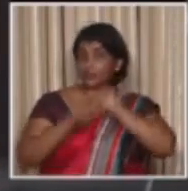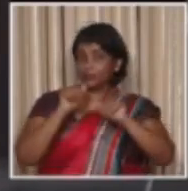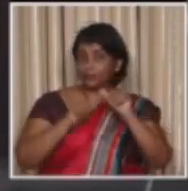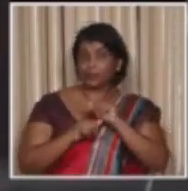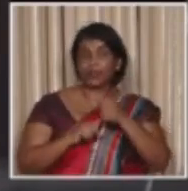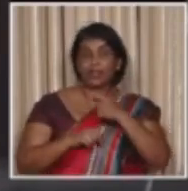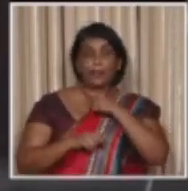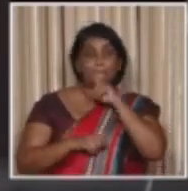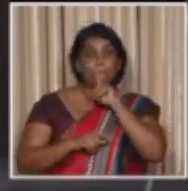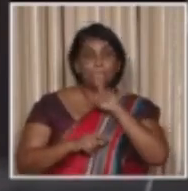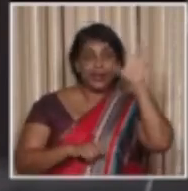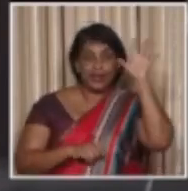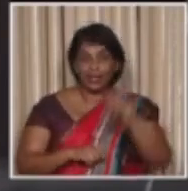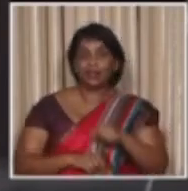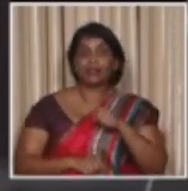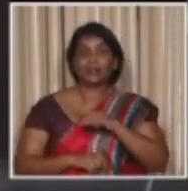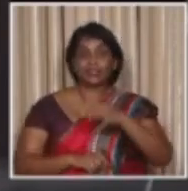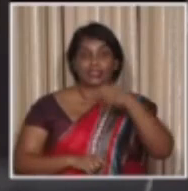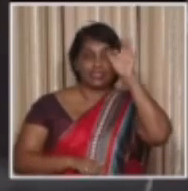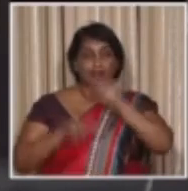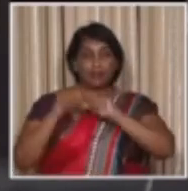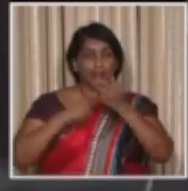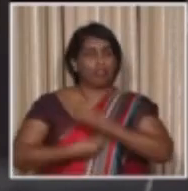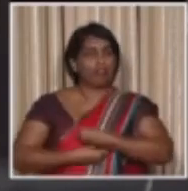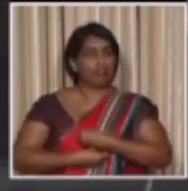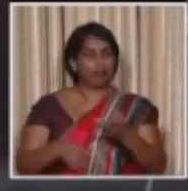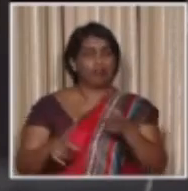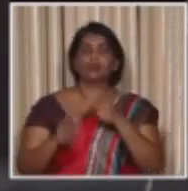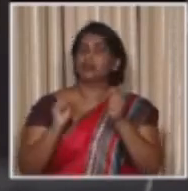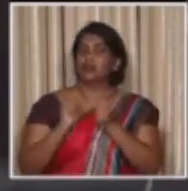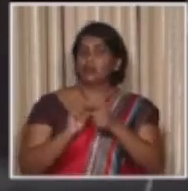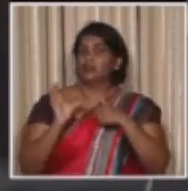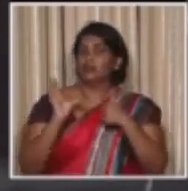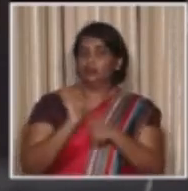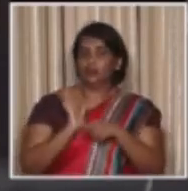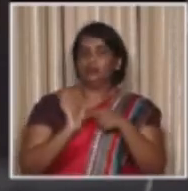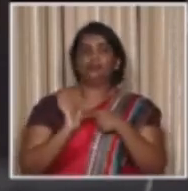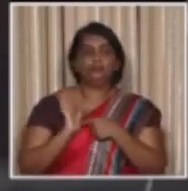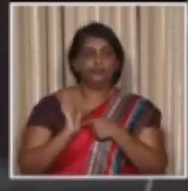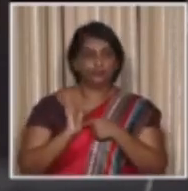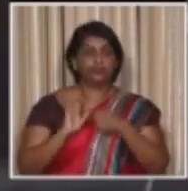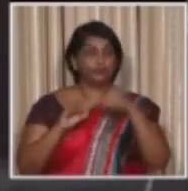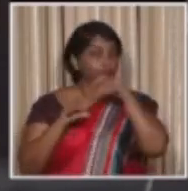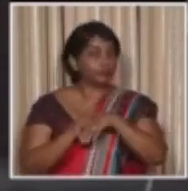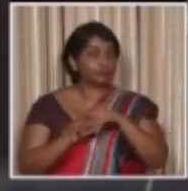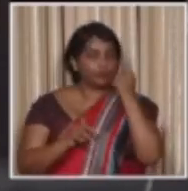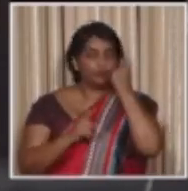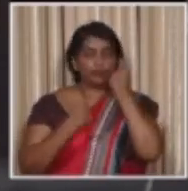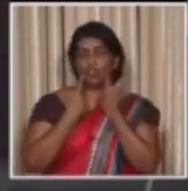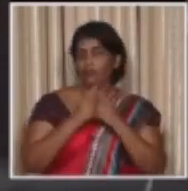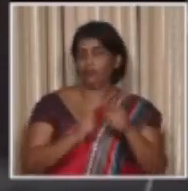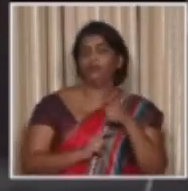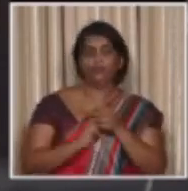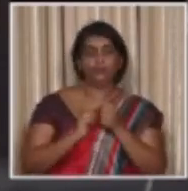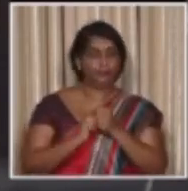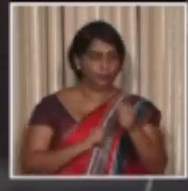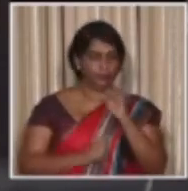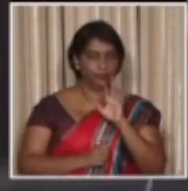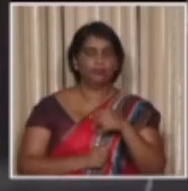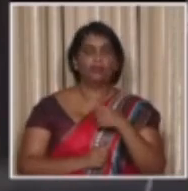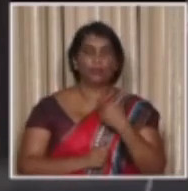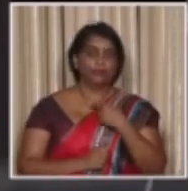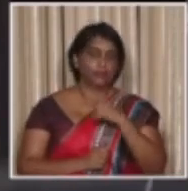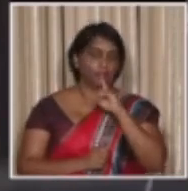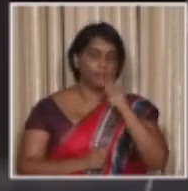ධම්මික පණිය ගෙනා වගේ ඒ ආයුර්වේදත් විනාශ කරන වැඩ පිළිවෙලක් තමයි මේ පණතෙන් කරන්නේ යටි අරමුණ වෙනස් විදිහට තමයි මේ කටයුතු කරන්න කියන එක